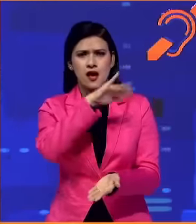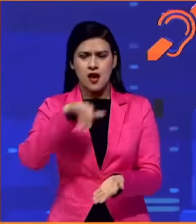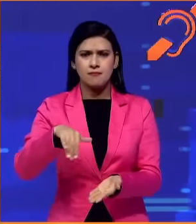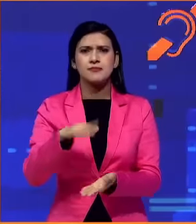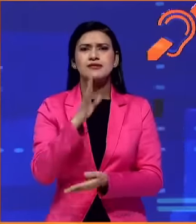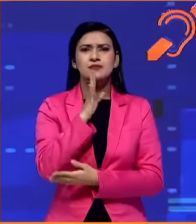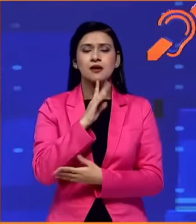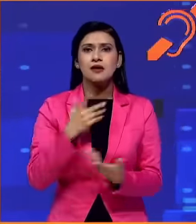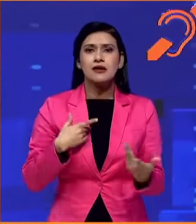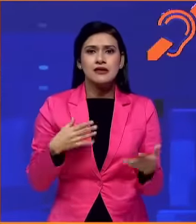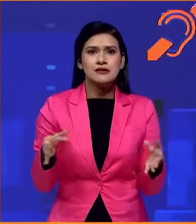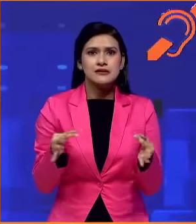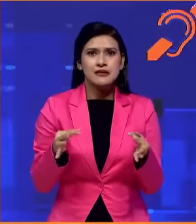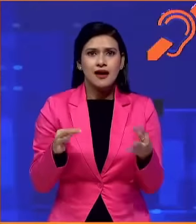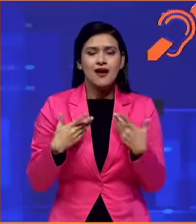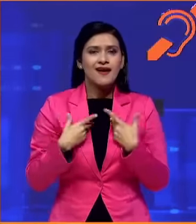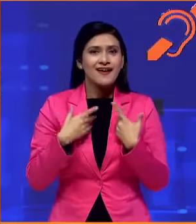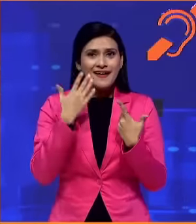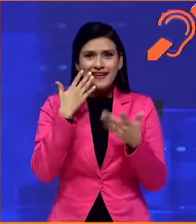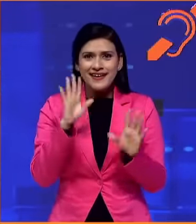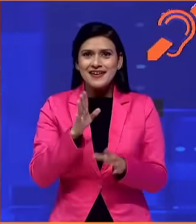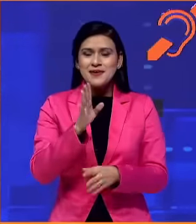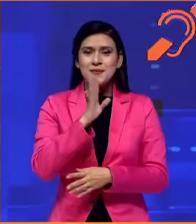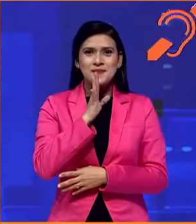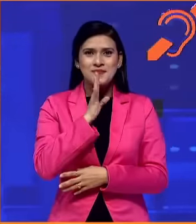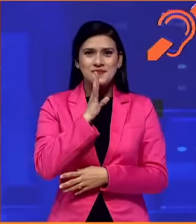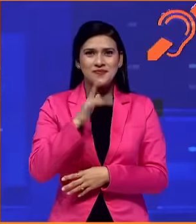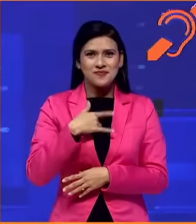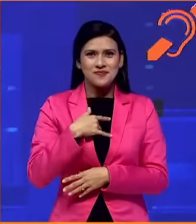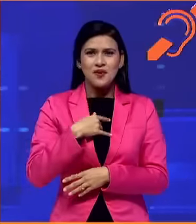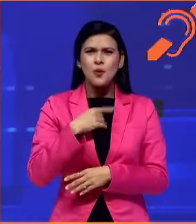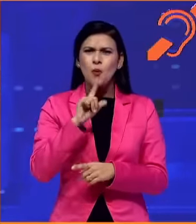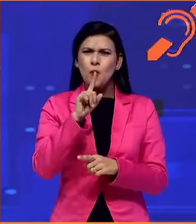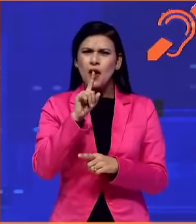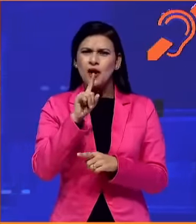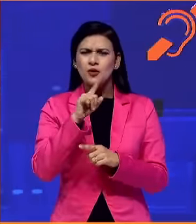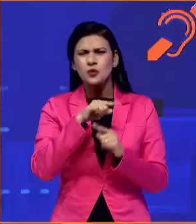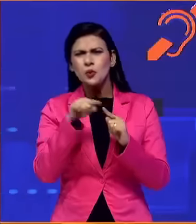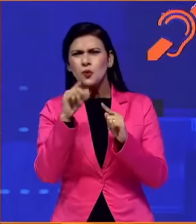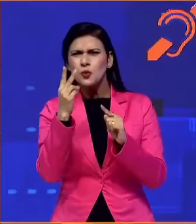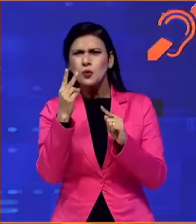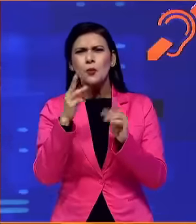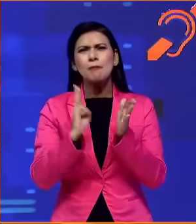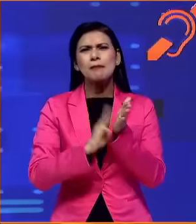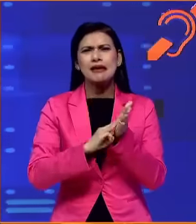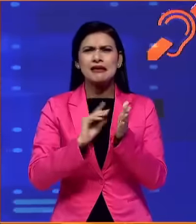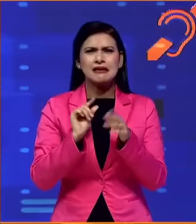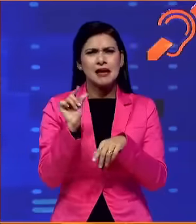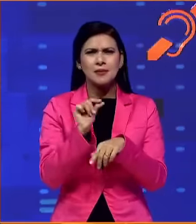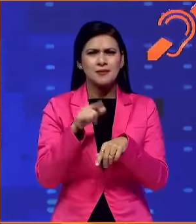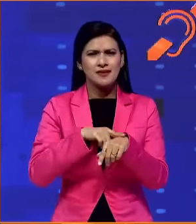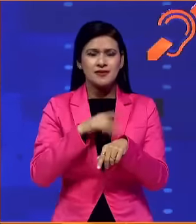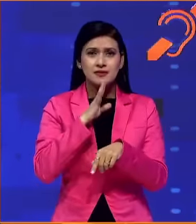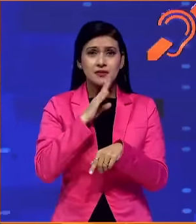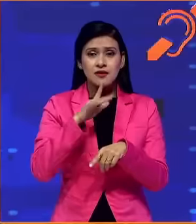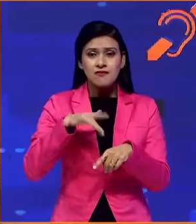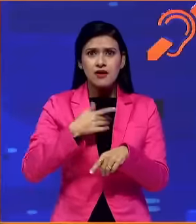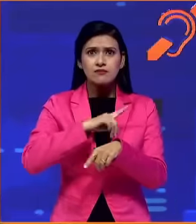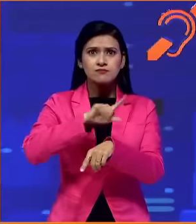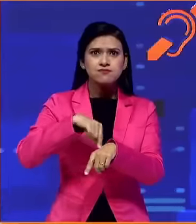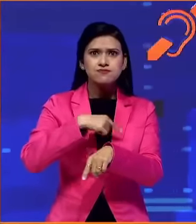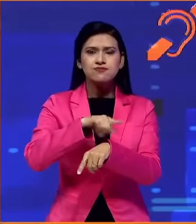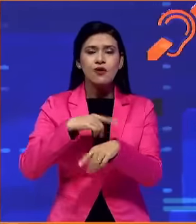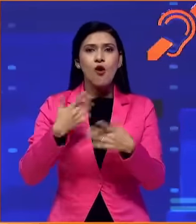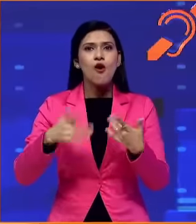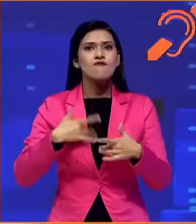आकर भाषणदेनाचाहिए।तोरजतजी,बोलतेसमयमैंबहुतघबराईहुईथी। मैंनेशायद एकयादोमिनटतकबातकीहोगी।ऐसालगाजैसेकईघंटे बीतगएहों।मैंबसयहीचाहताथाकिभाषण